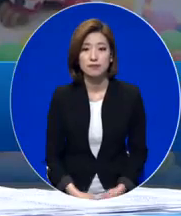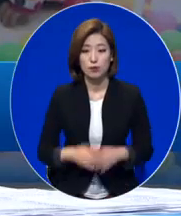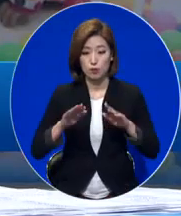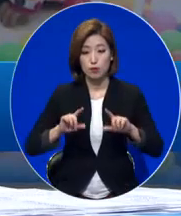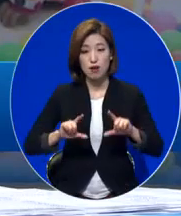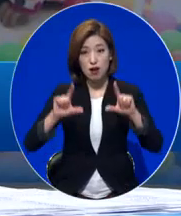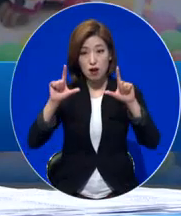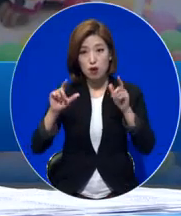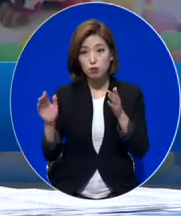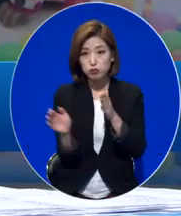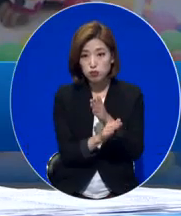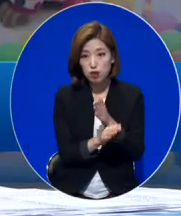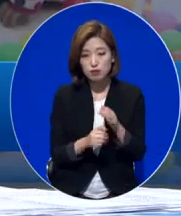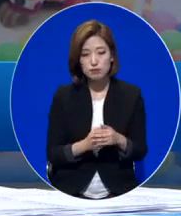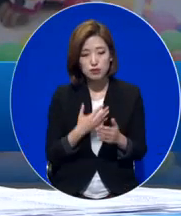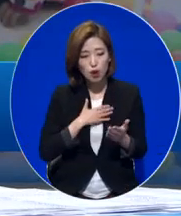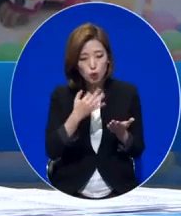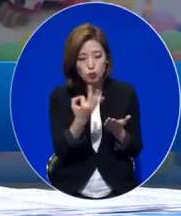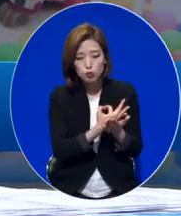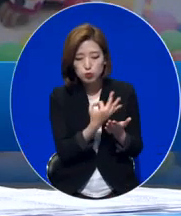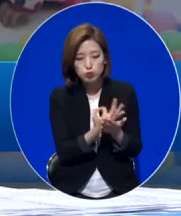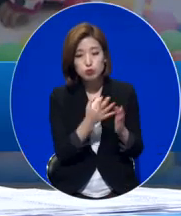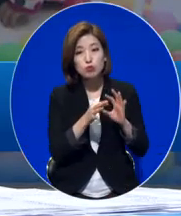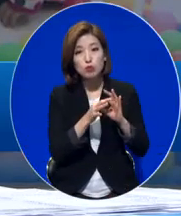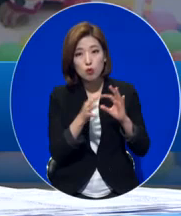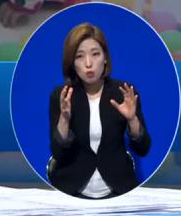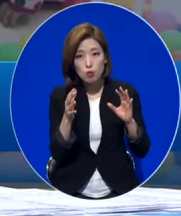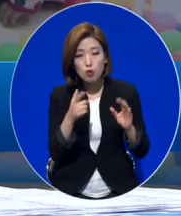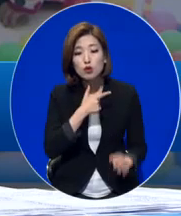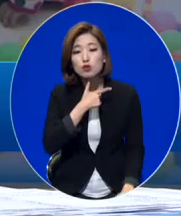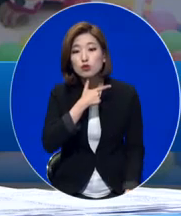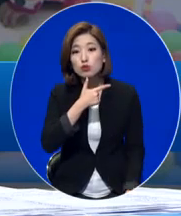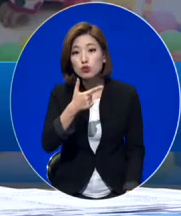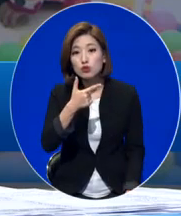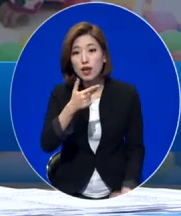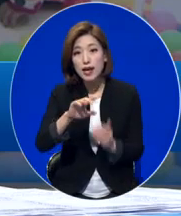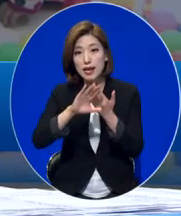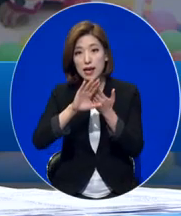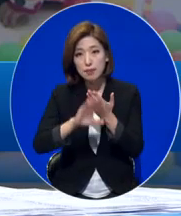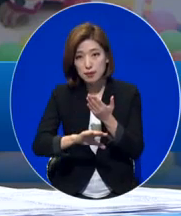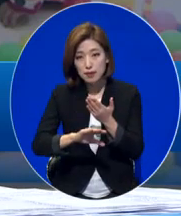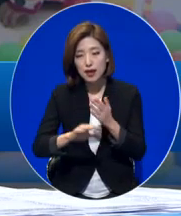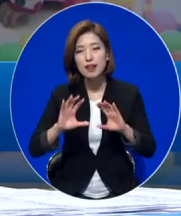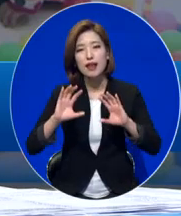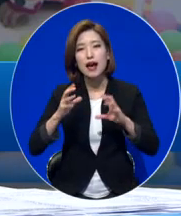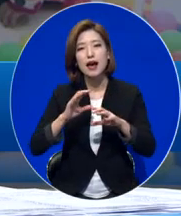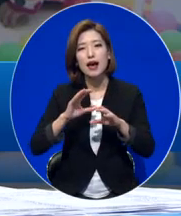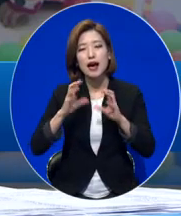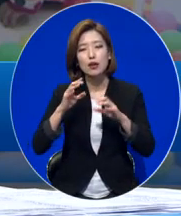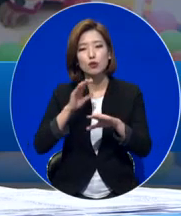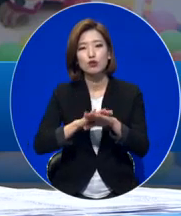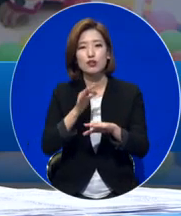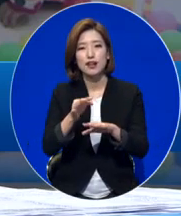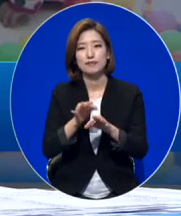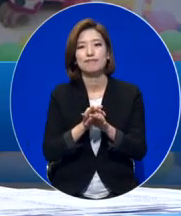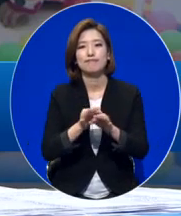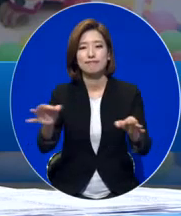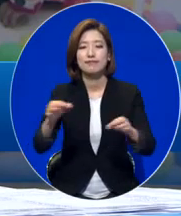올해 부터는 가계의 소득과 관계없이 6세 미만 모든 아동에 대해 아동 수당이 지급됩니다